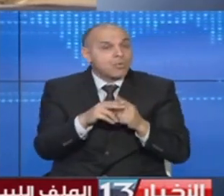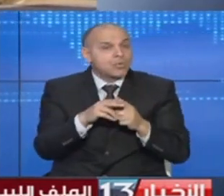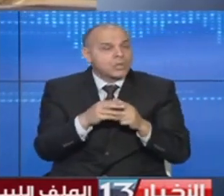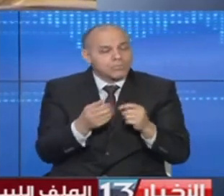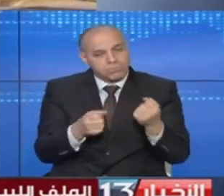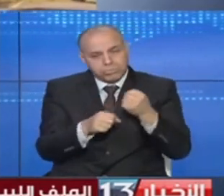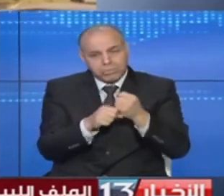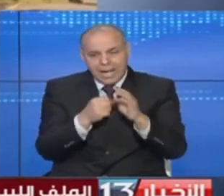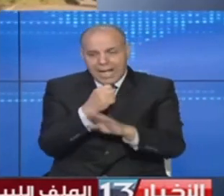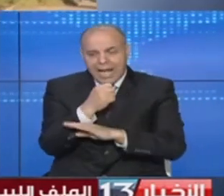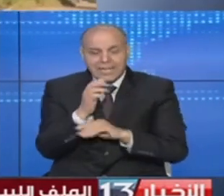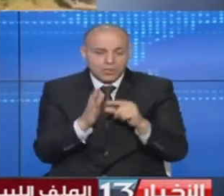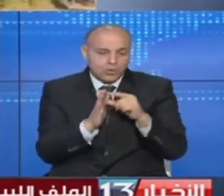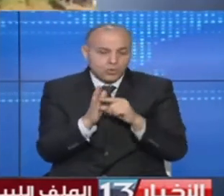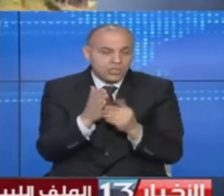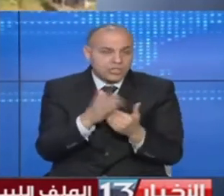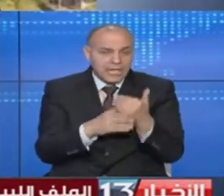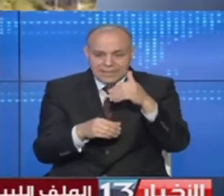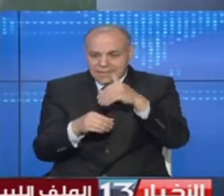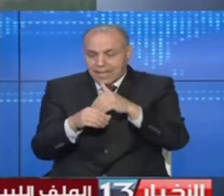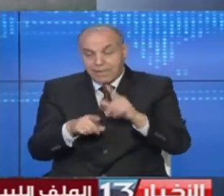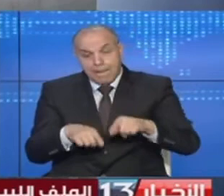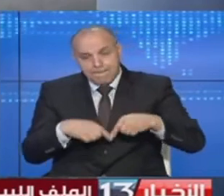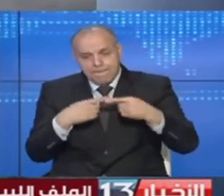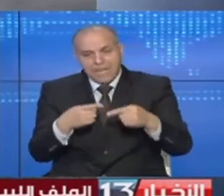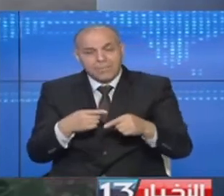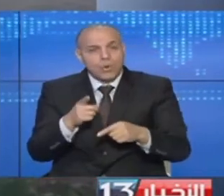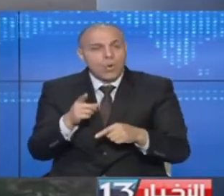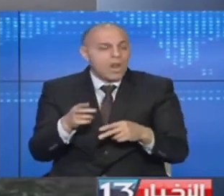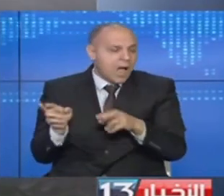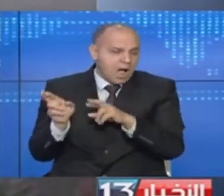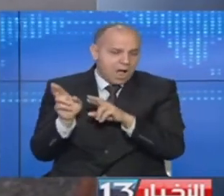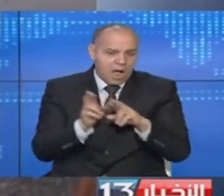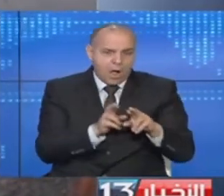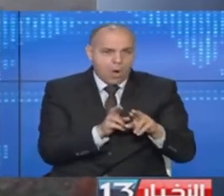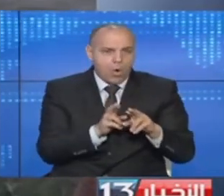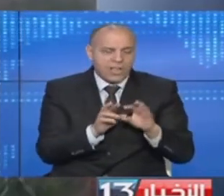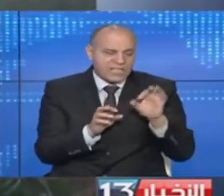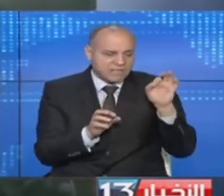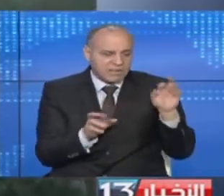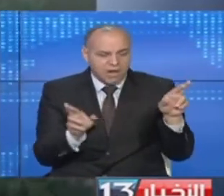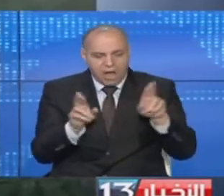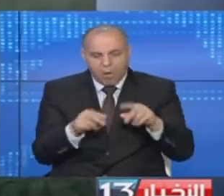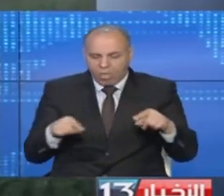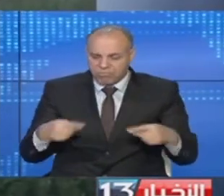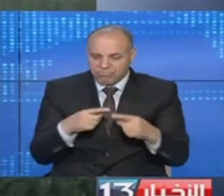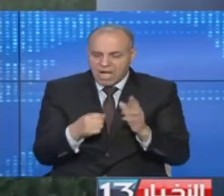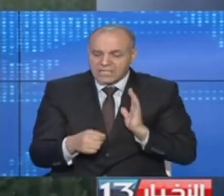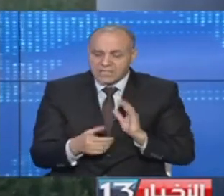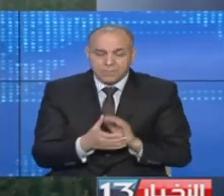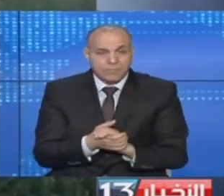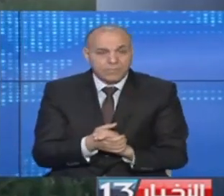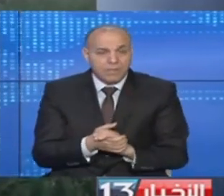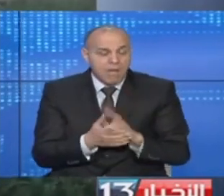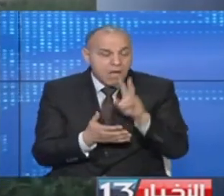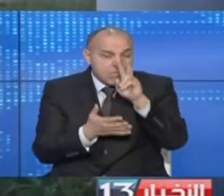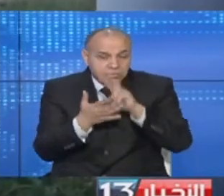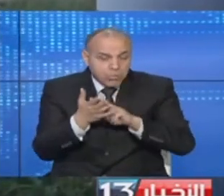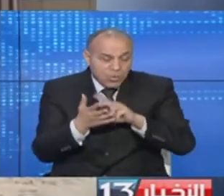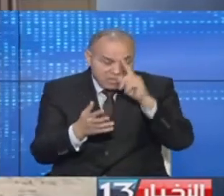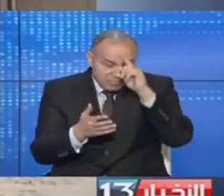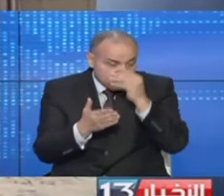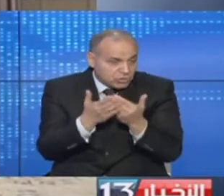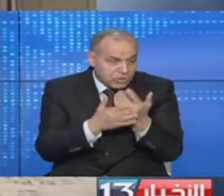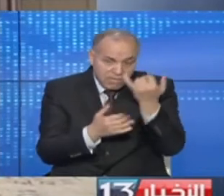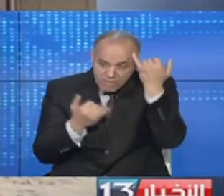إنشاء قاعدة دستورية للانتخابات المقبلة أو العودة إلى مربع الصفر وإلى الصراع العسكري، قراءة للتطورات